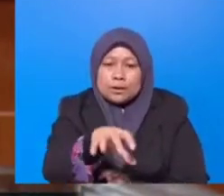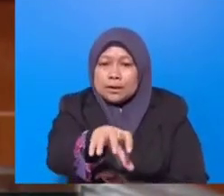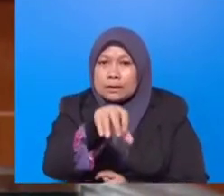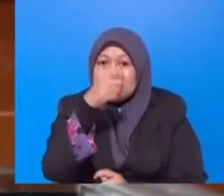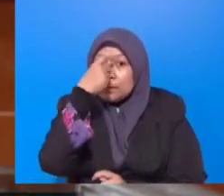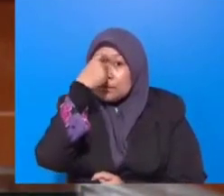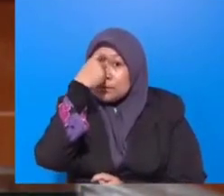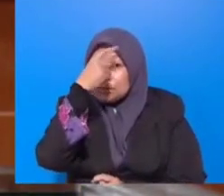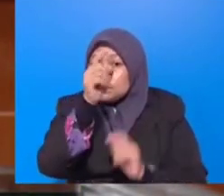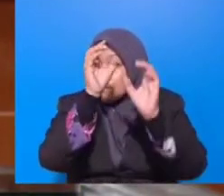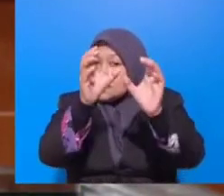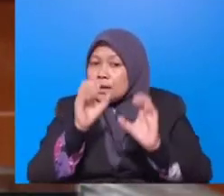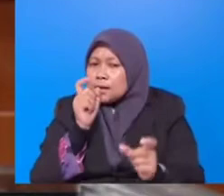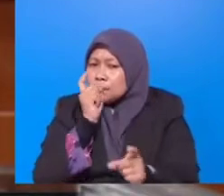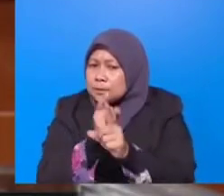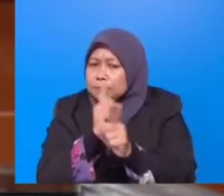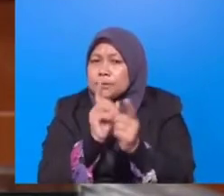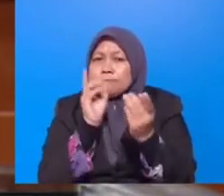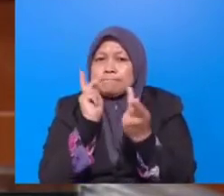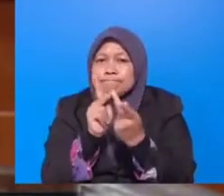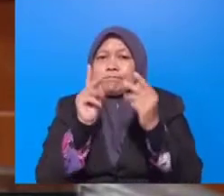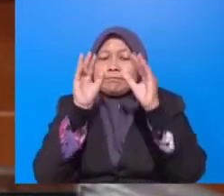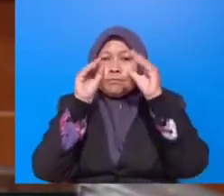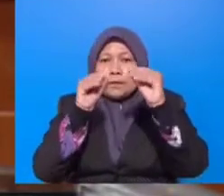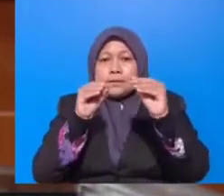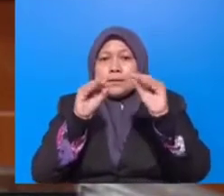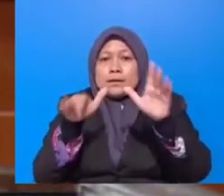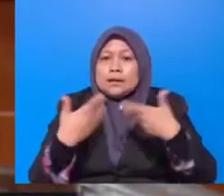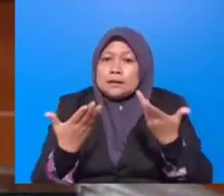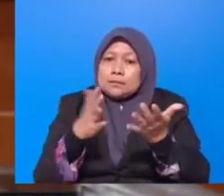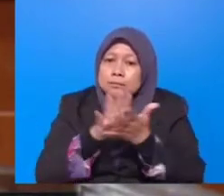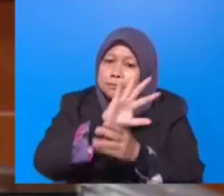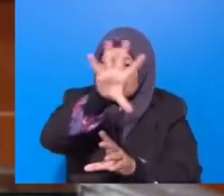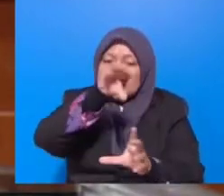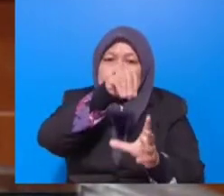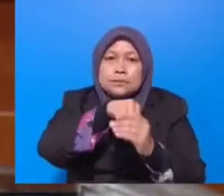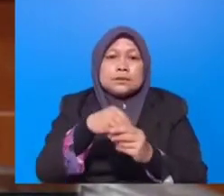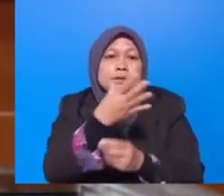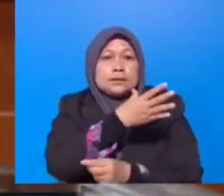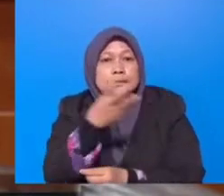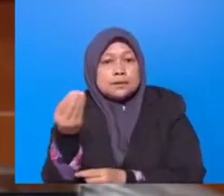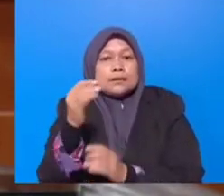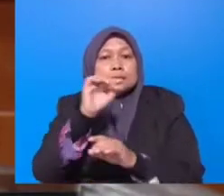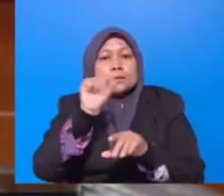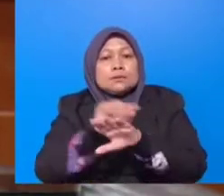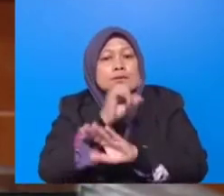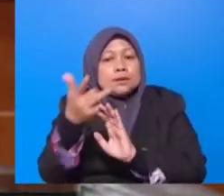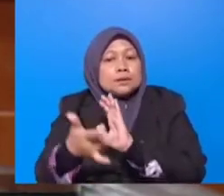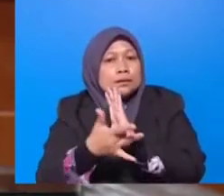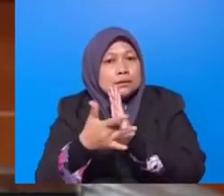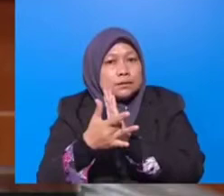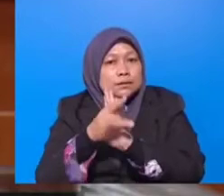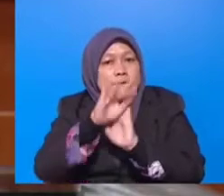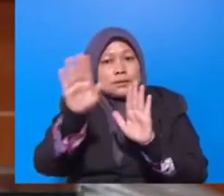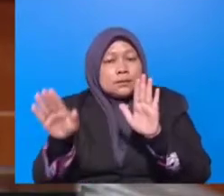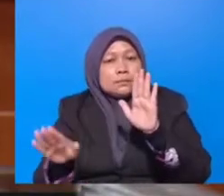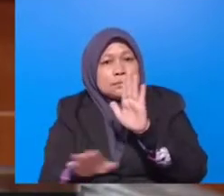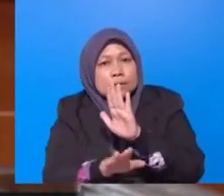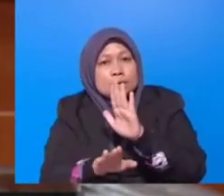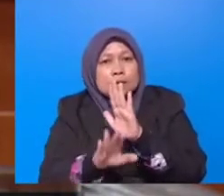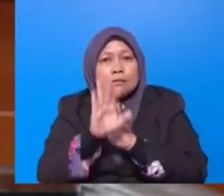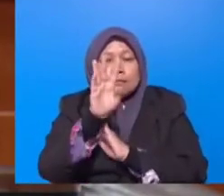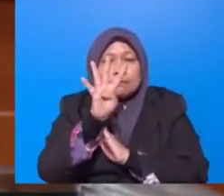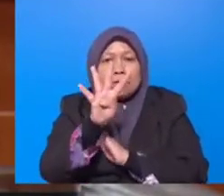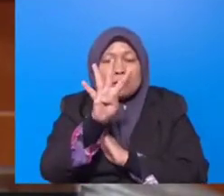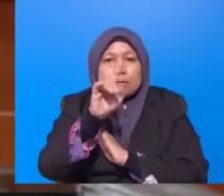bagi memastikan kaedah pengajaran dan pembelajaran yang meliputi serta menggunakan teknologi bawah nipe